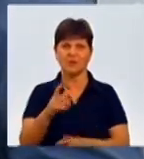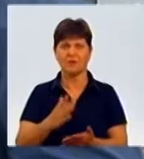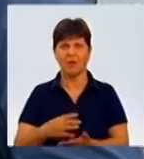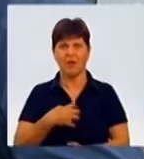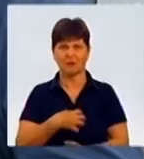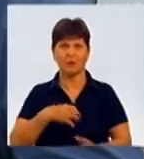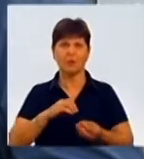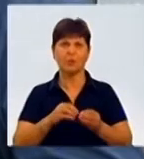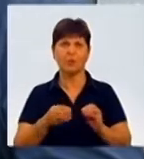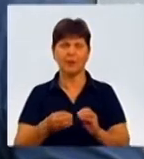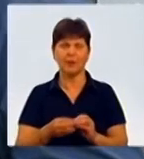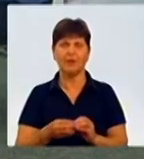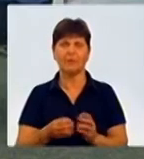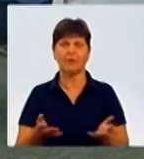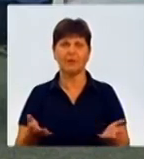проблемою,